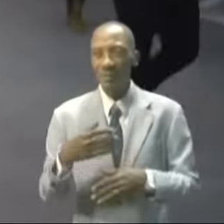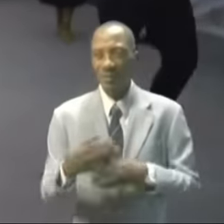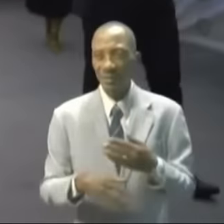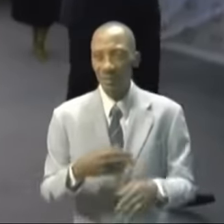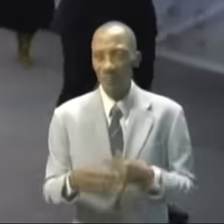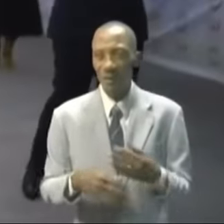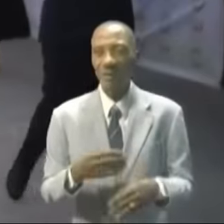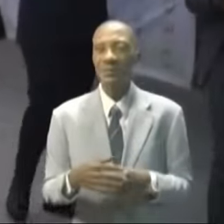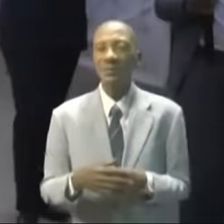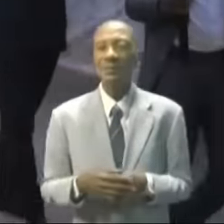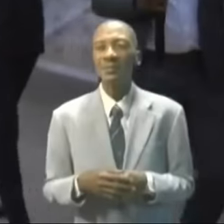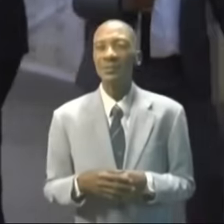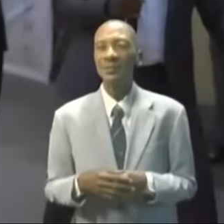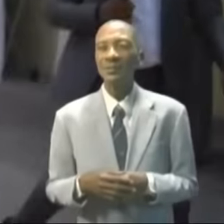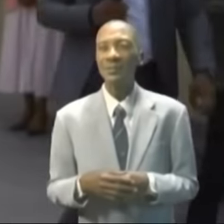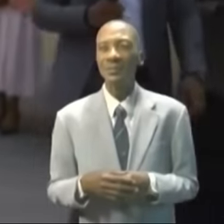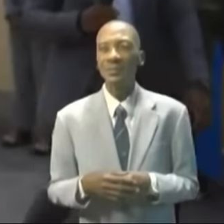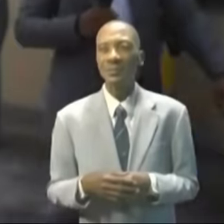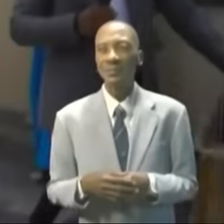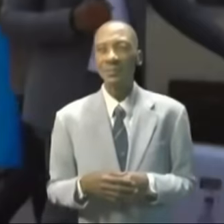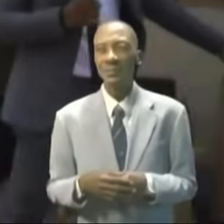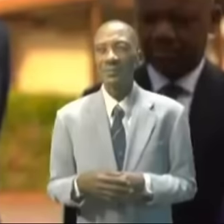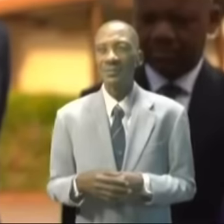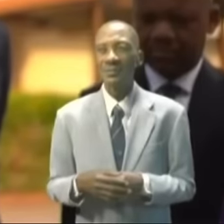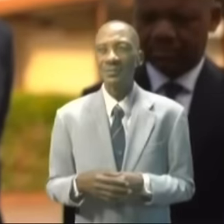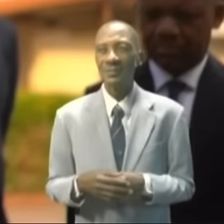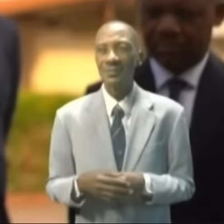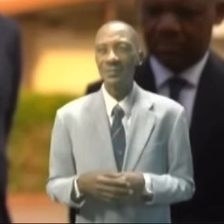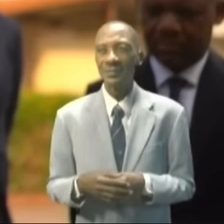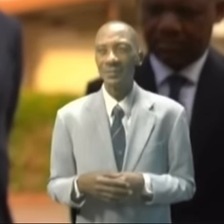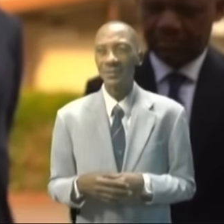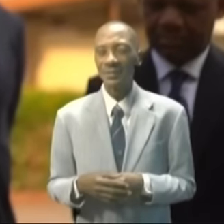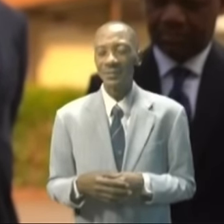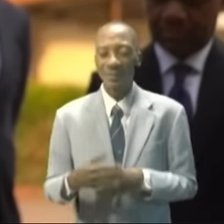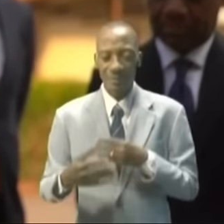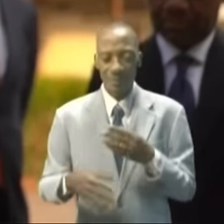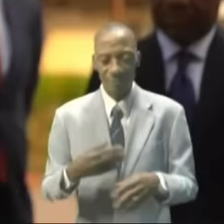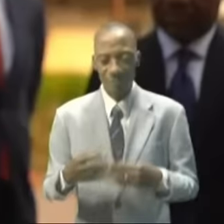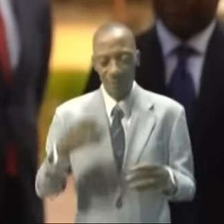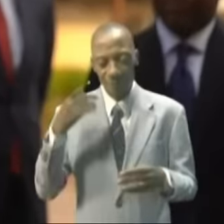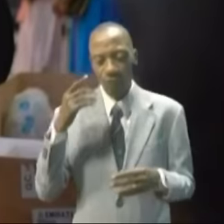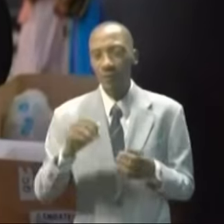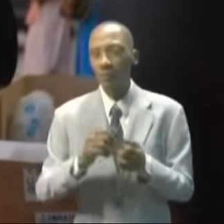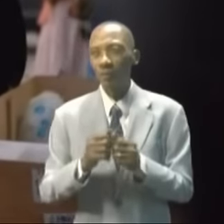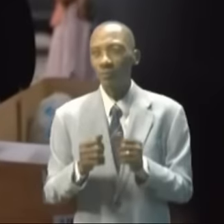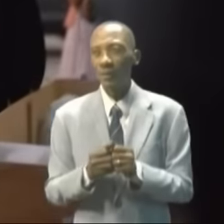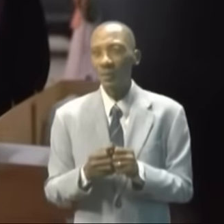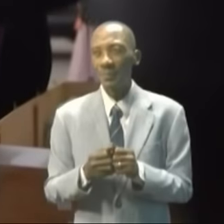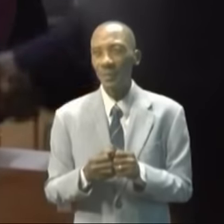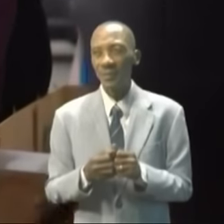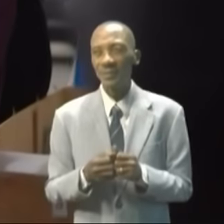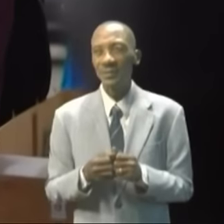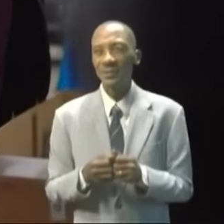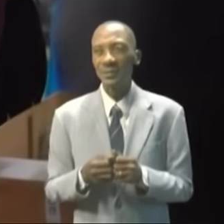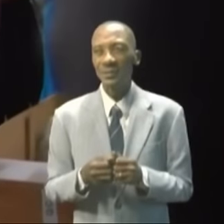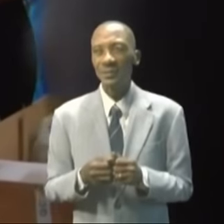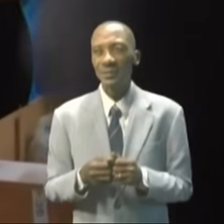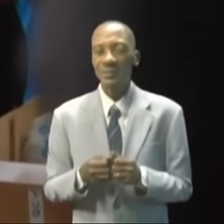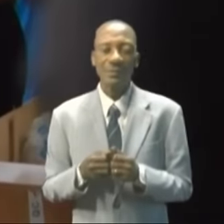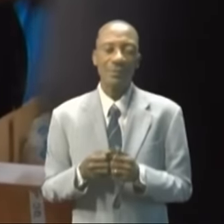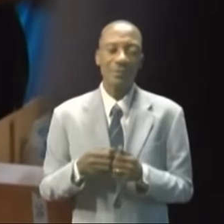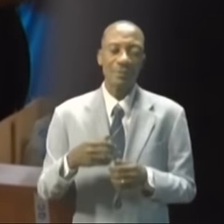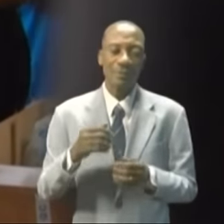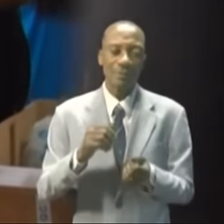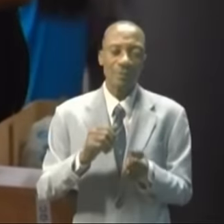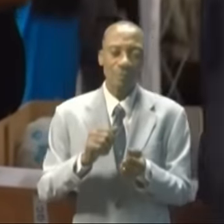Nyakeru Tshisekedi dispose désormais de ces instruments médicaux de grande importance grâce à un don fait par la société